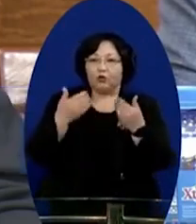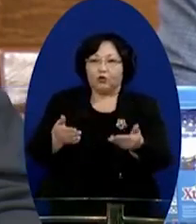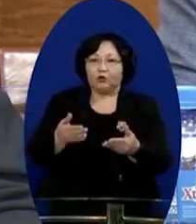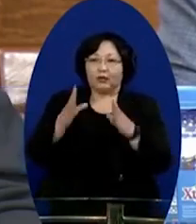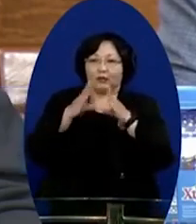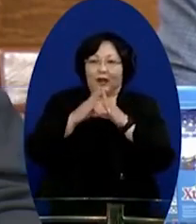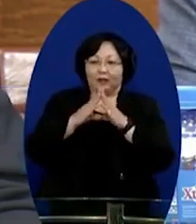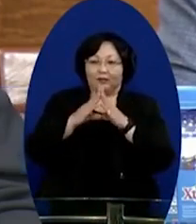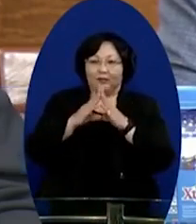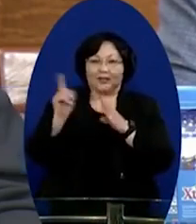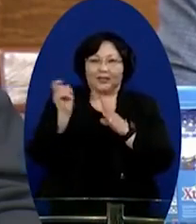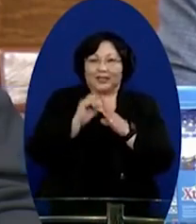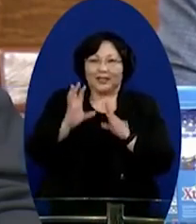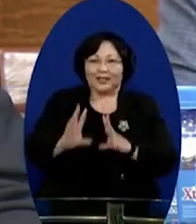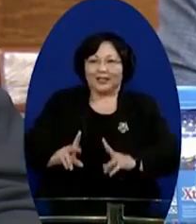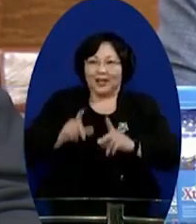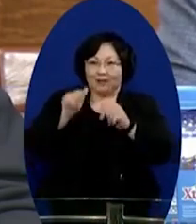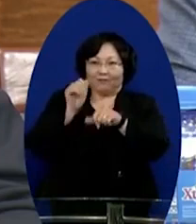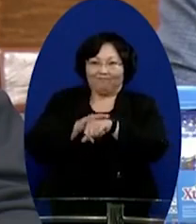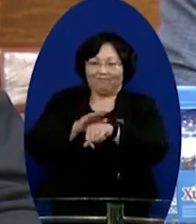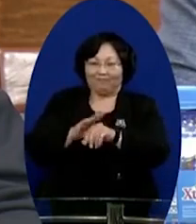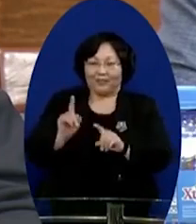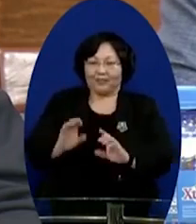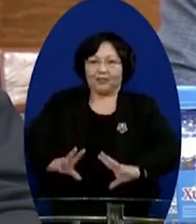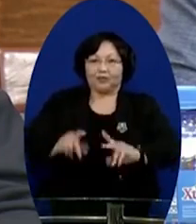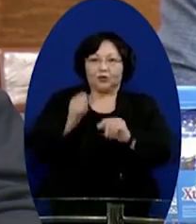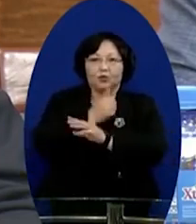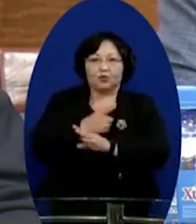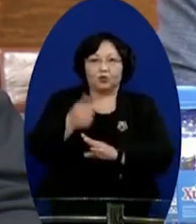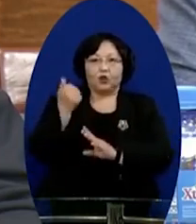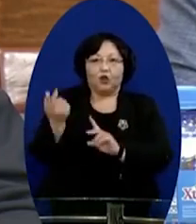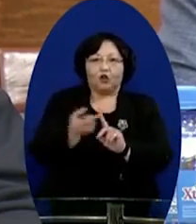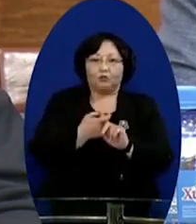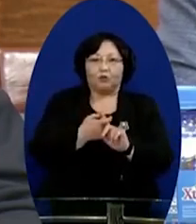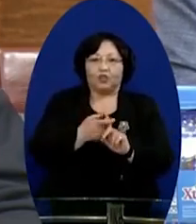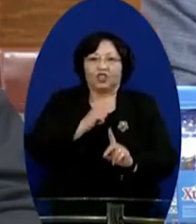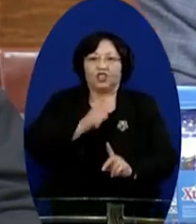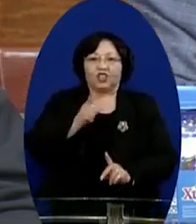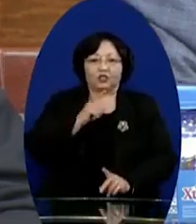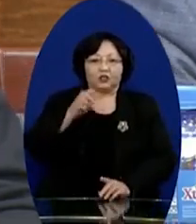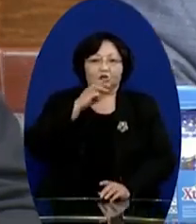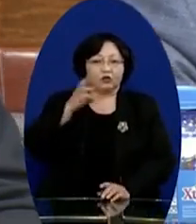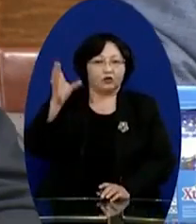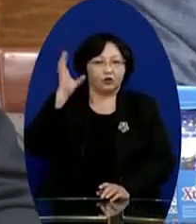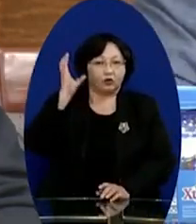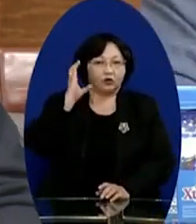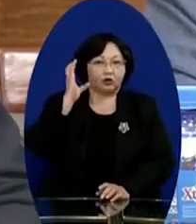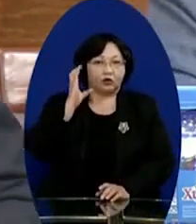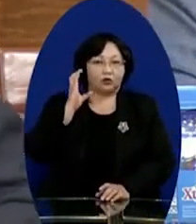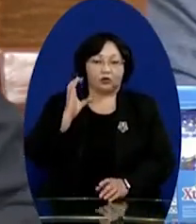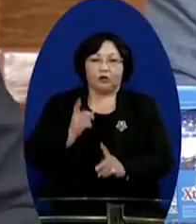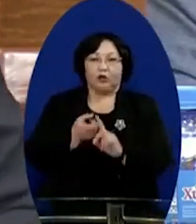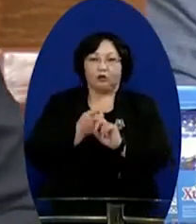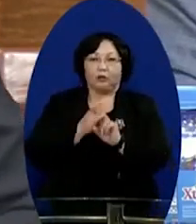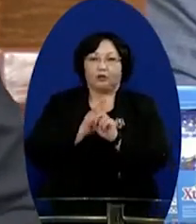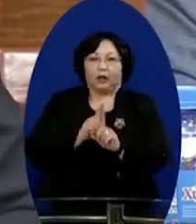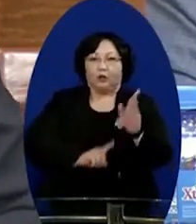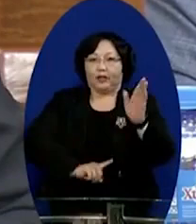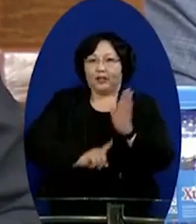даалгаврын хэрэгжилт үр дүнгийн байдал холбогдох гэрчээс мэдүүлэг авах гэсэн сэдвийн хүрээнд эхний